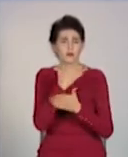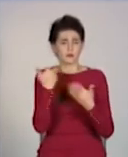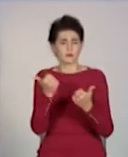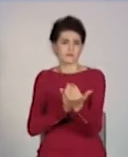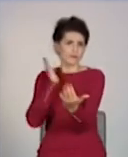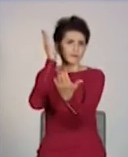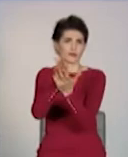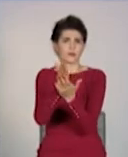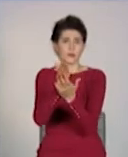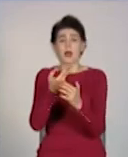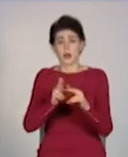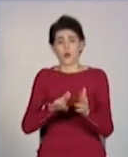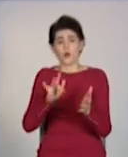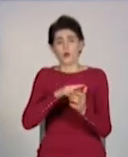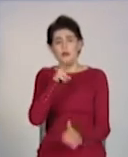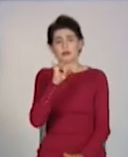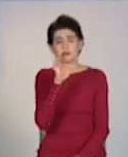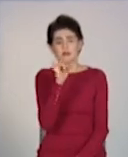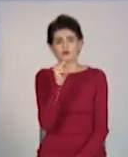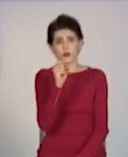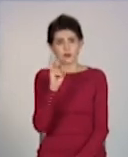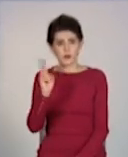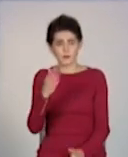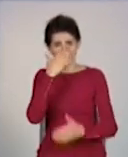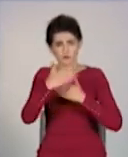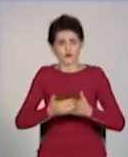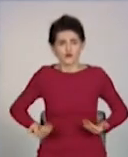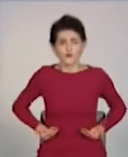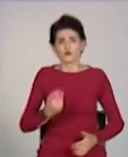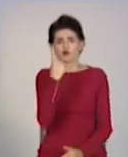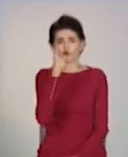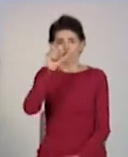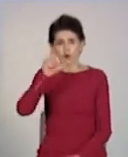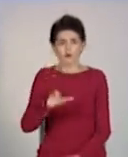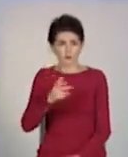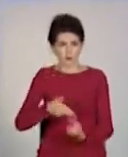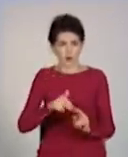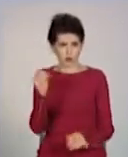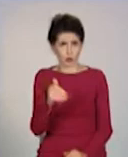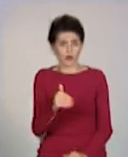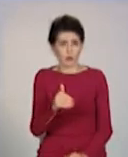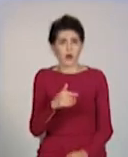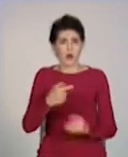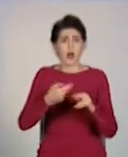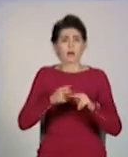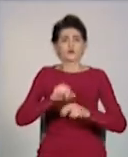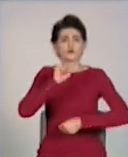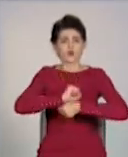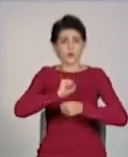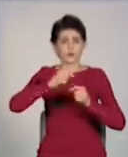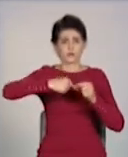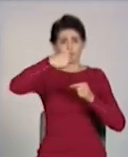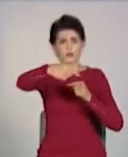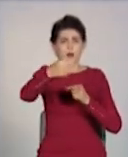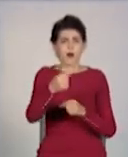Жителі Лисичанська підтверджують, у місті з населенням майже 100 тисяч і з великою кількістю приватного сектору відстань між зупинками понад кілометр. Та